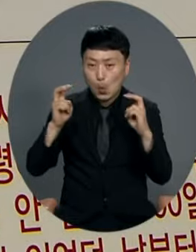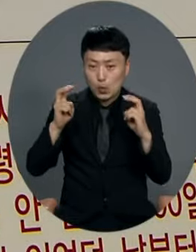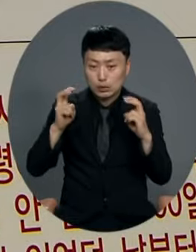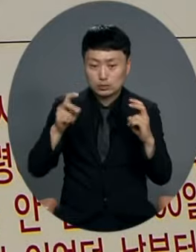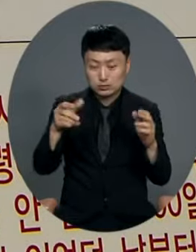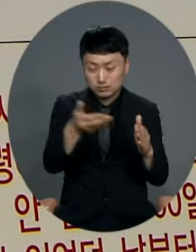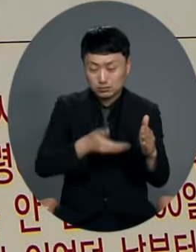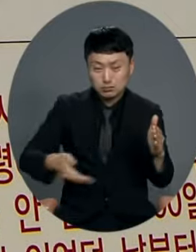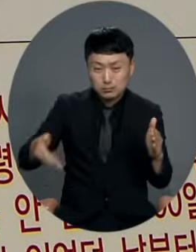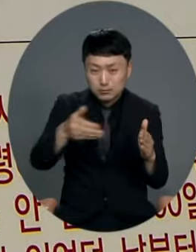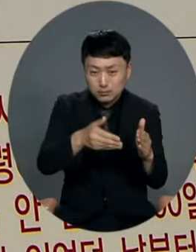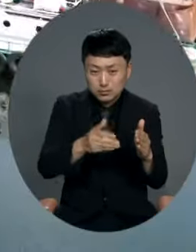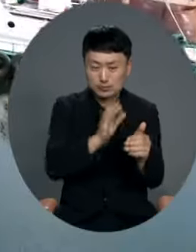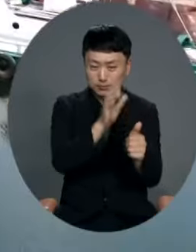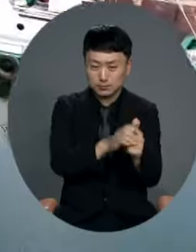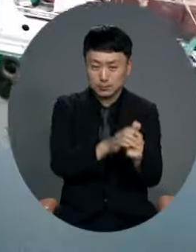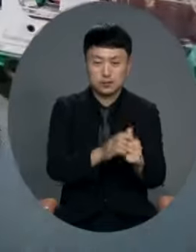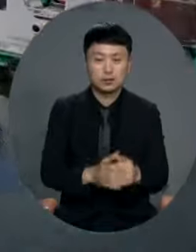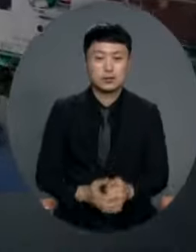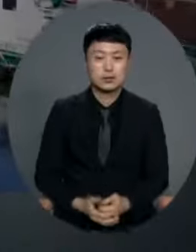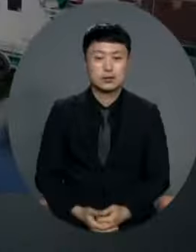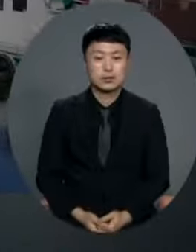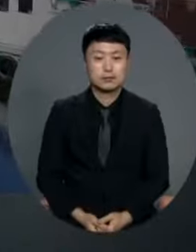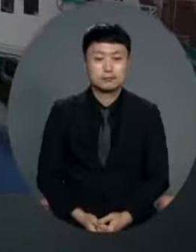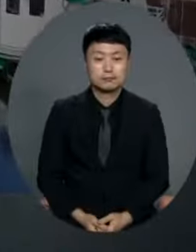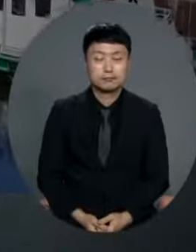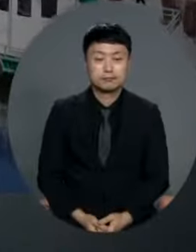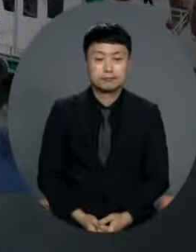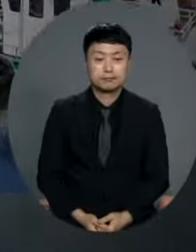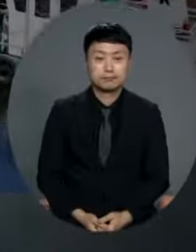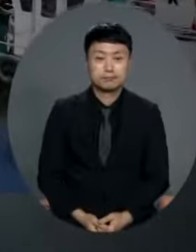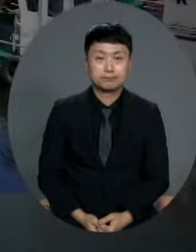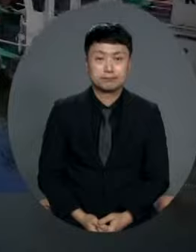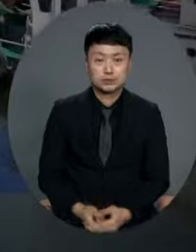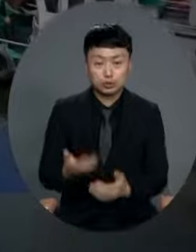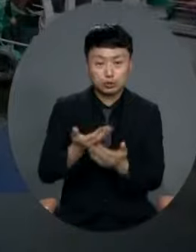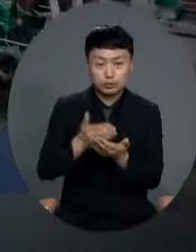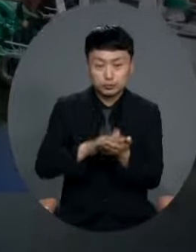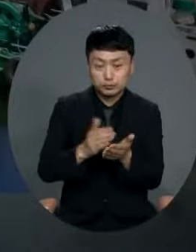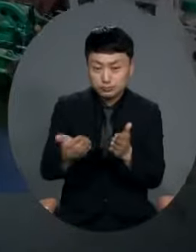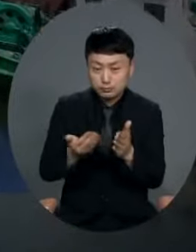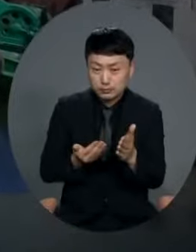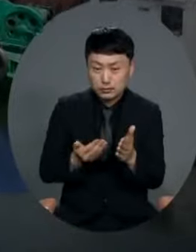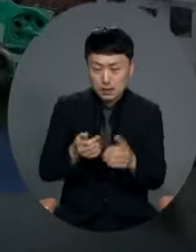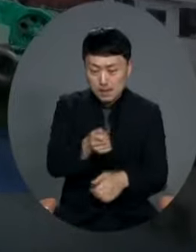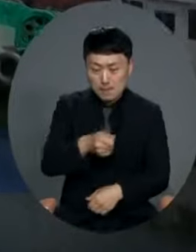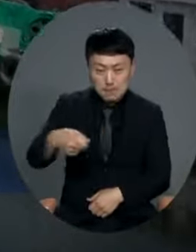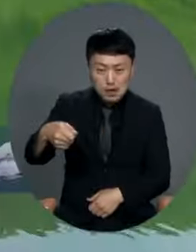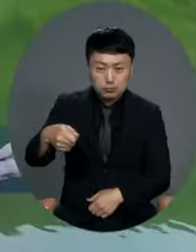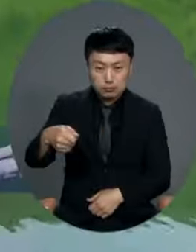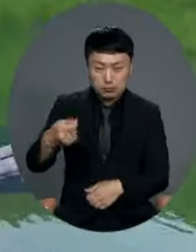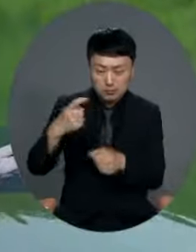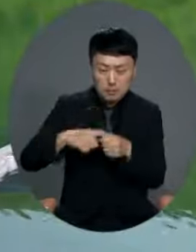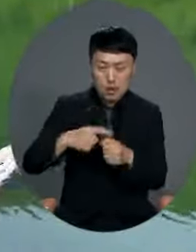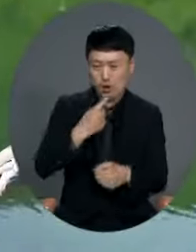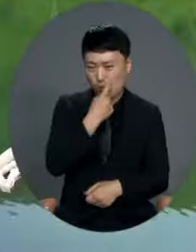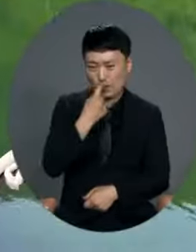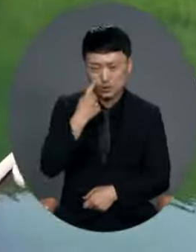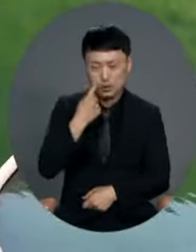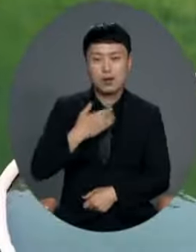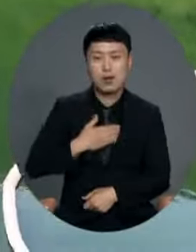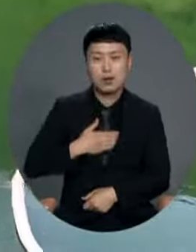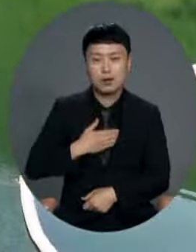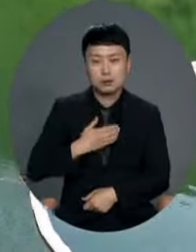위해 발주했습니다 작업하기 전까지 제가 했 때는가 혀 있다고 알고 있었거든요